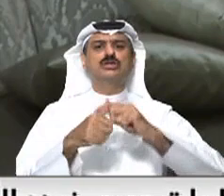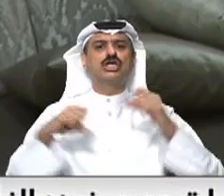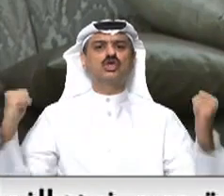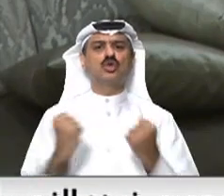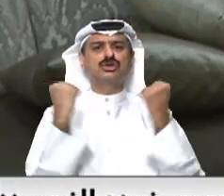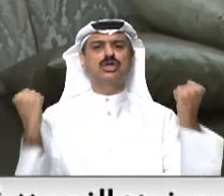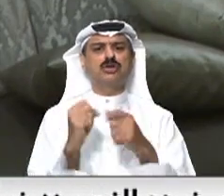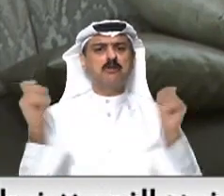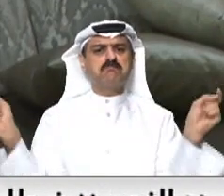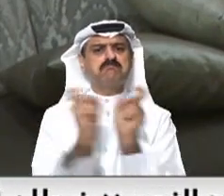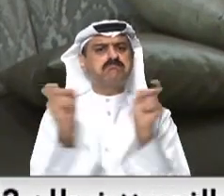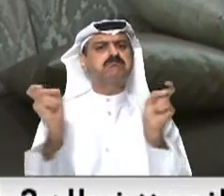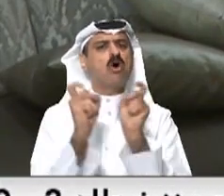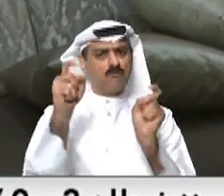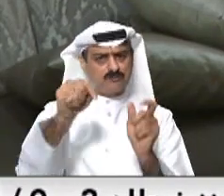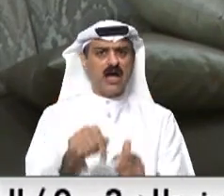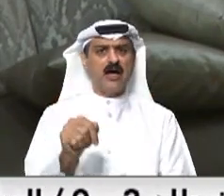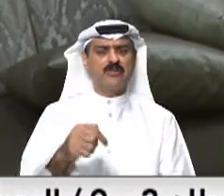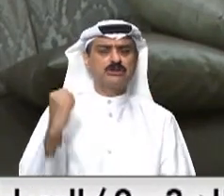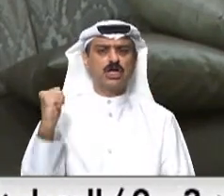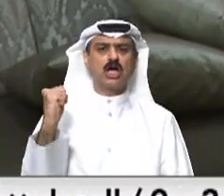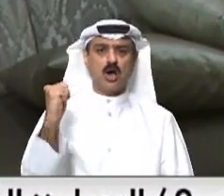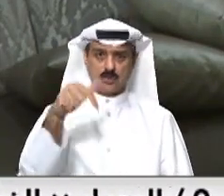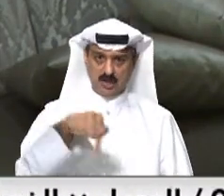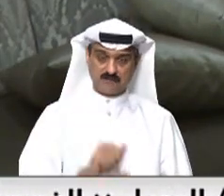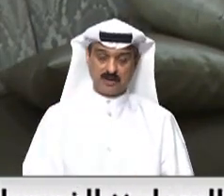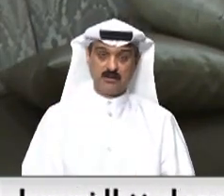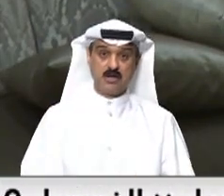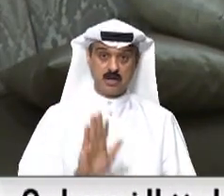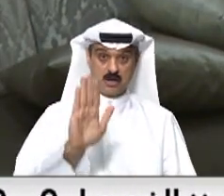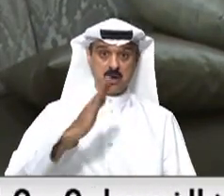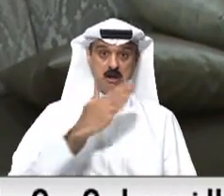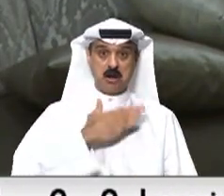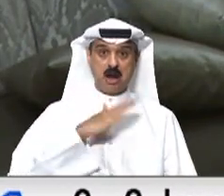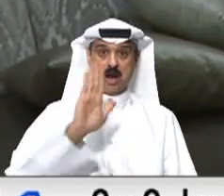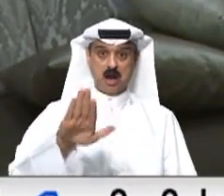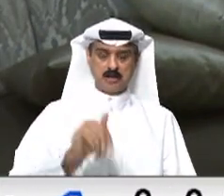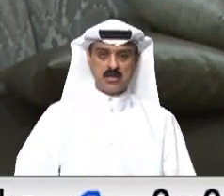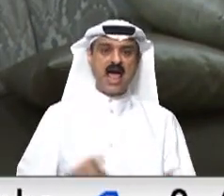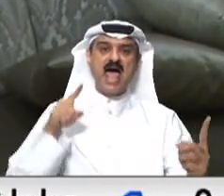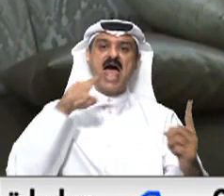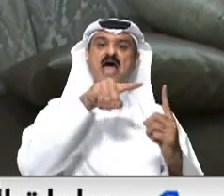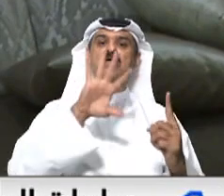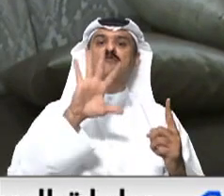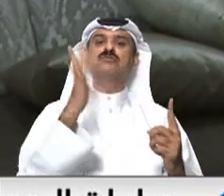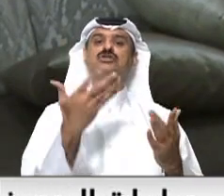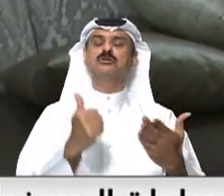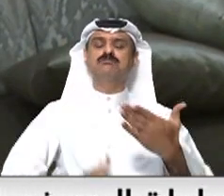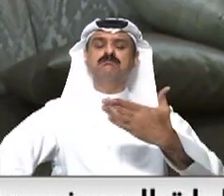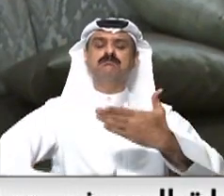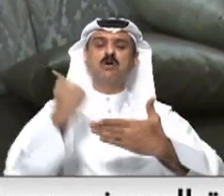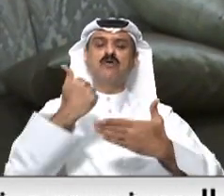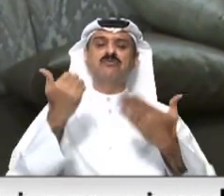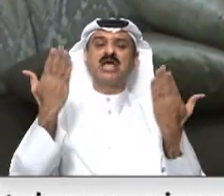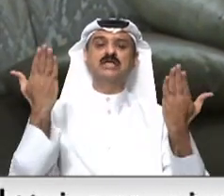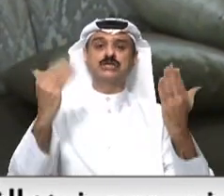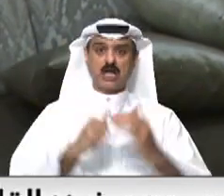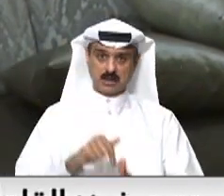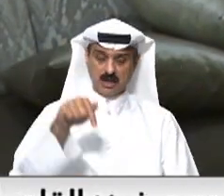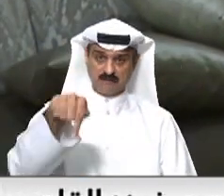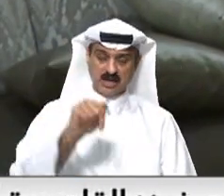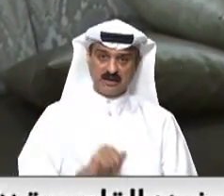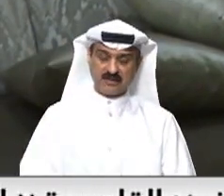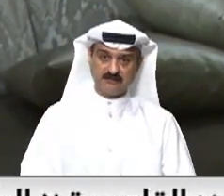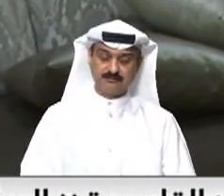اللي نقدر نفوزوا بها ما رايحين نقولوا لا احنا هدفنا شهر 1، المباراة اللي تجي نسوي كل شيء باش نفوزوا على كل